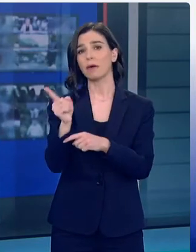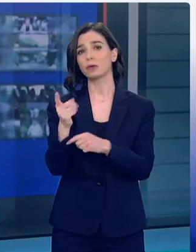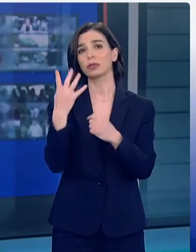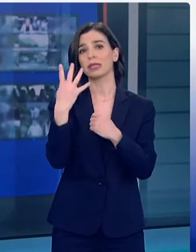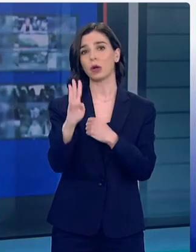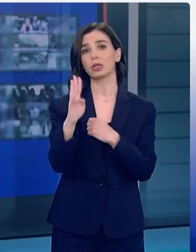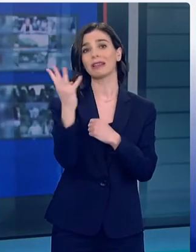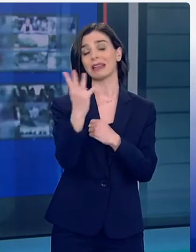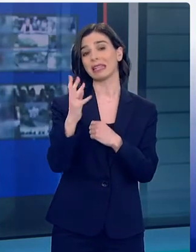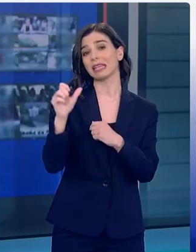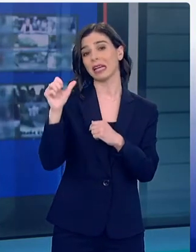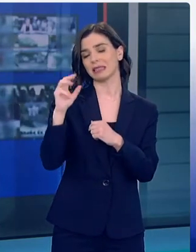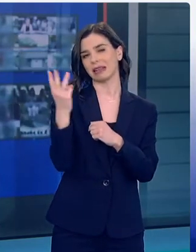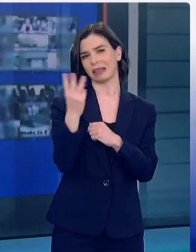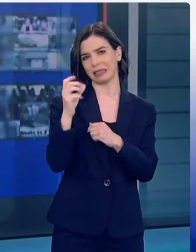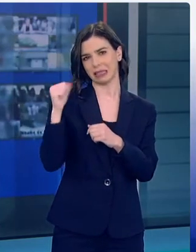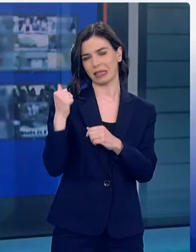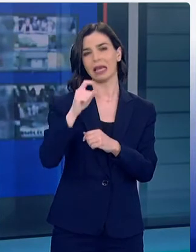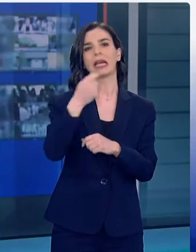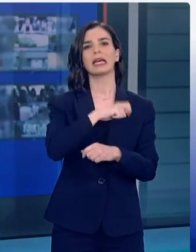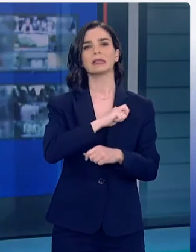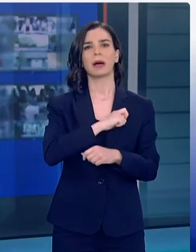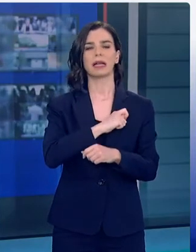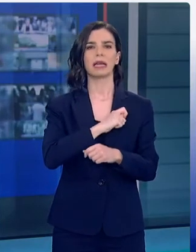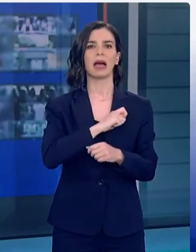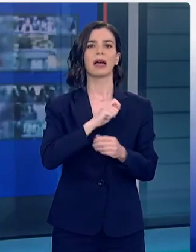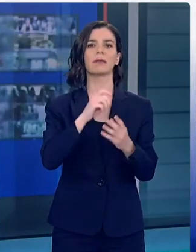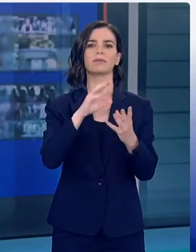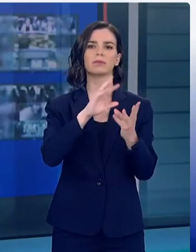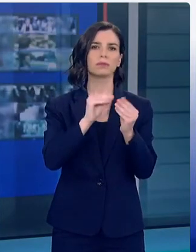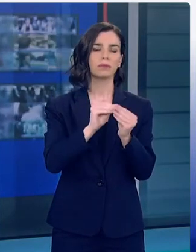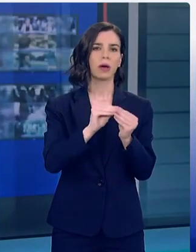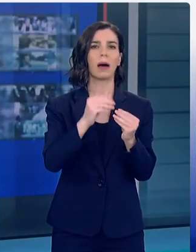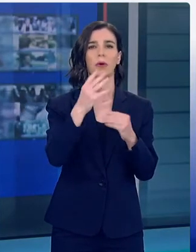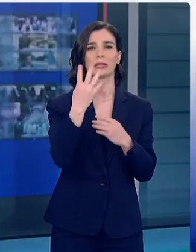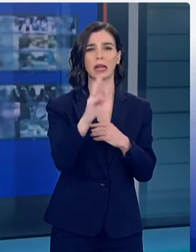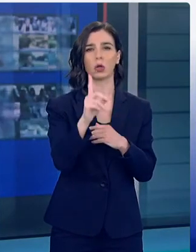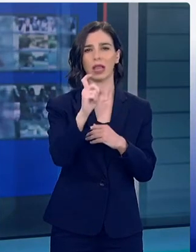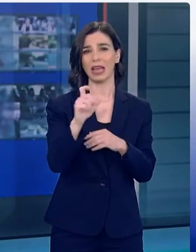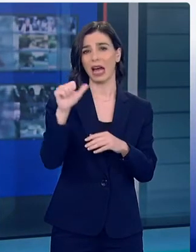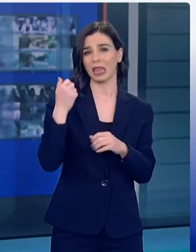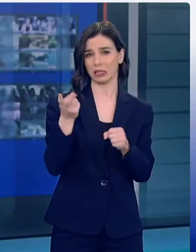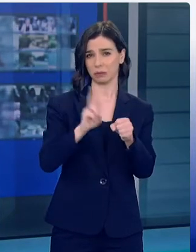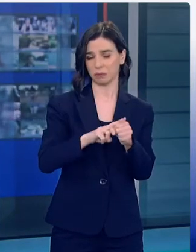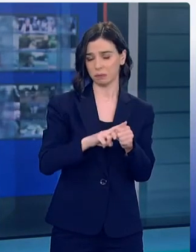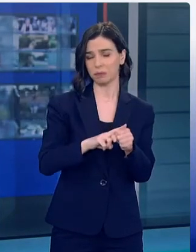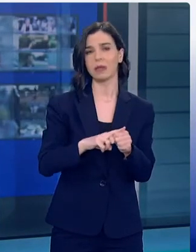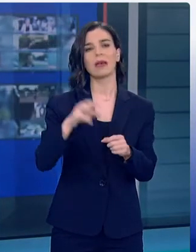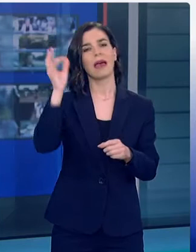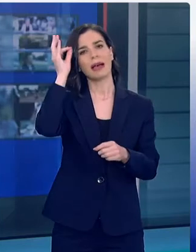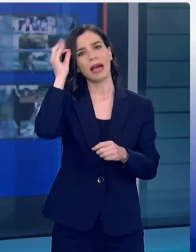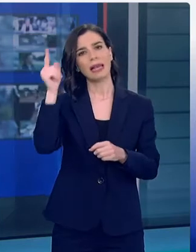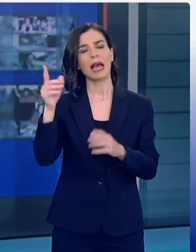433 εχθές, στην Ισπανία 20.453 συνολικά, εκ των οποίων 410 εχθές, τη